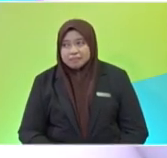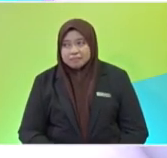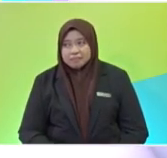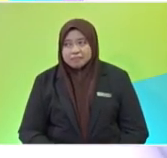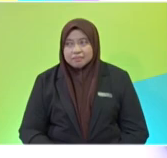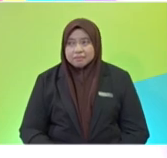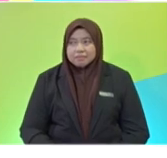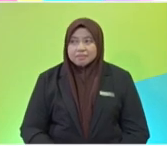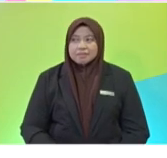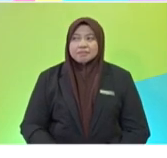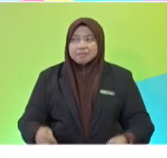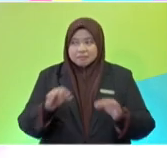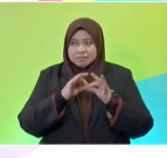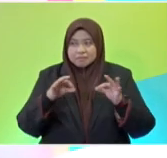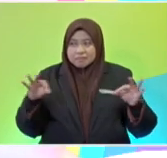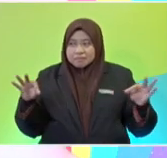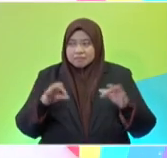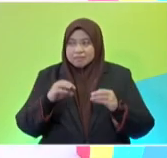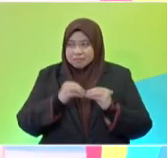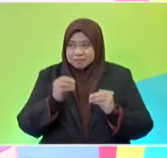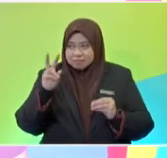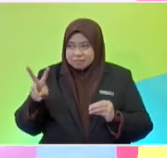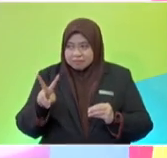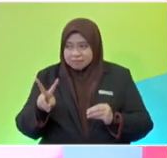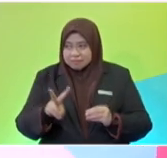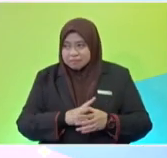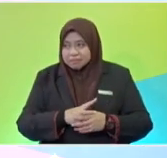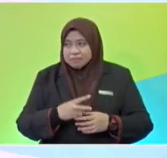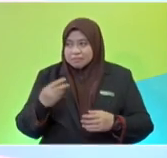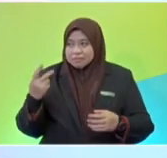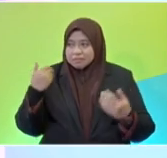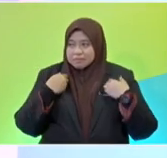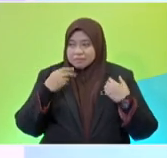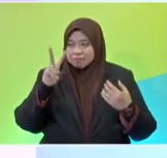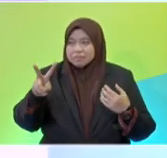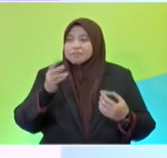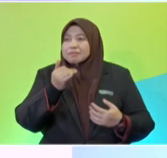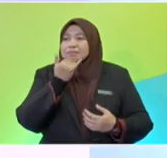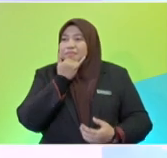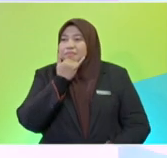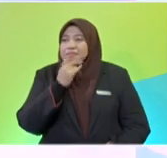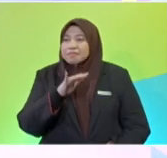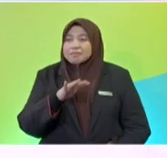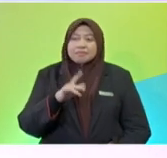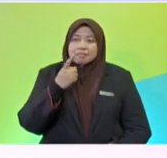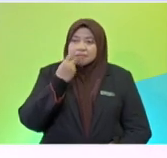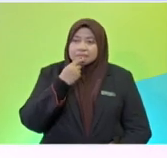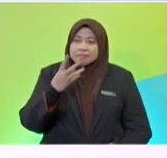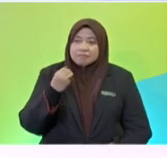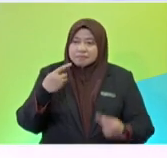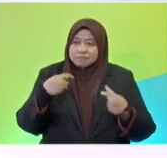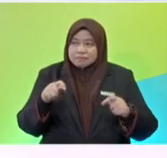berjaya beliau manis mulut dan tidak sombong untuk ayat yang kedua ada dua kesalahan ejaan kita berikan